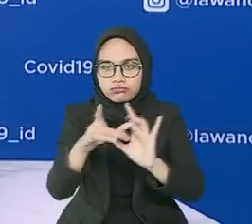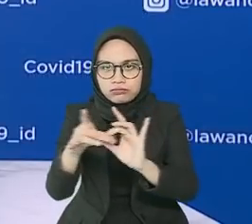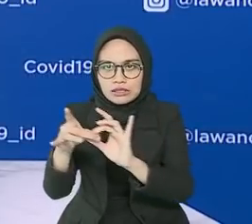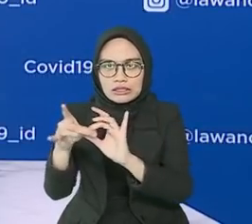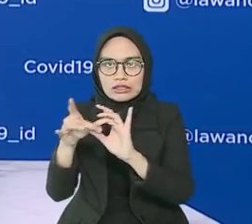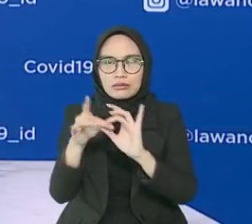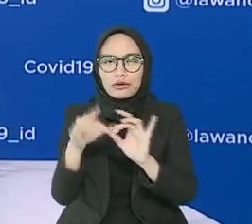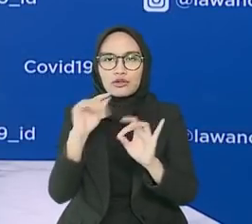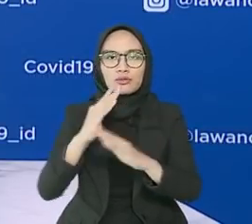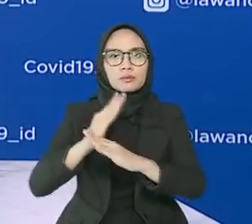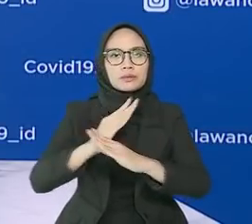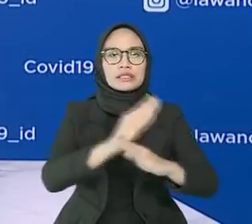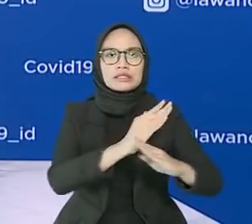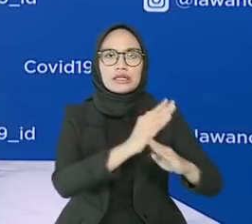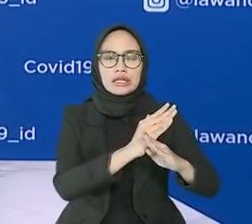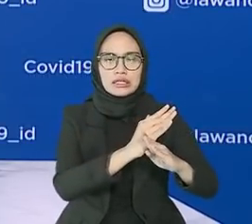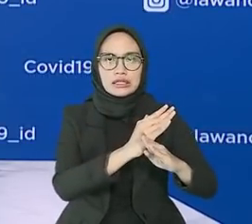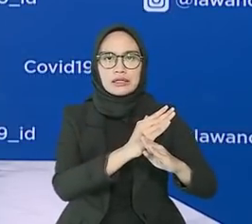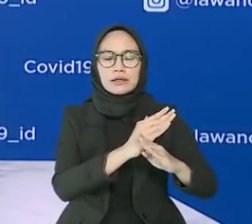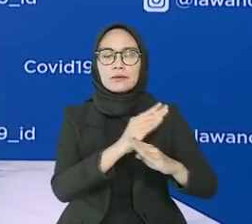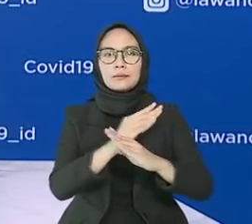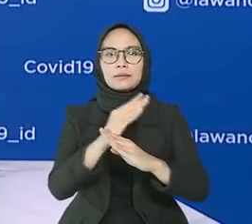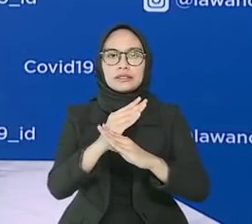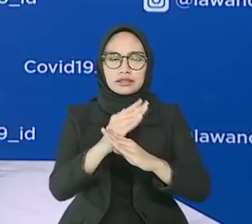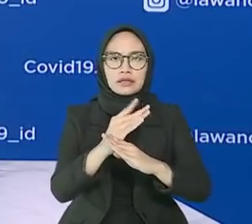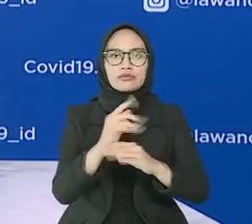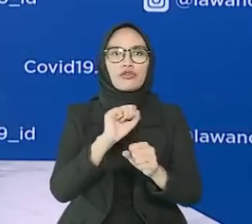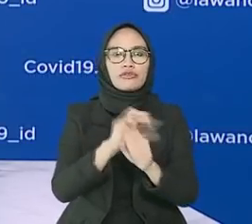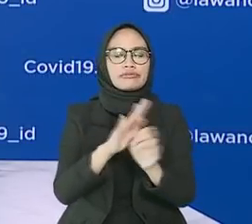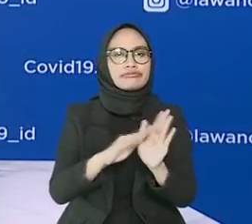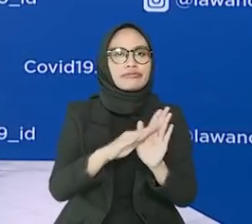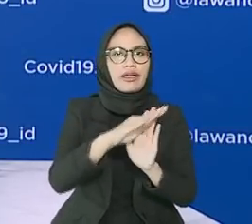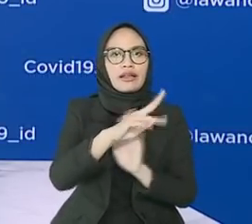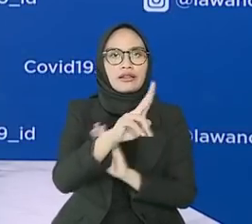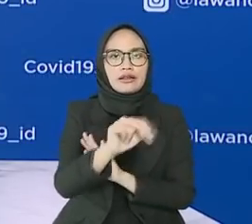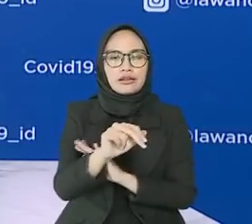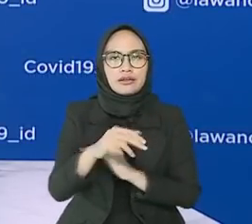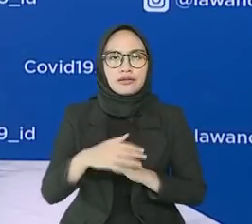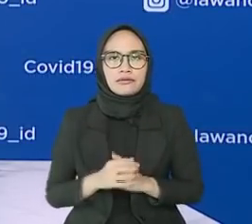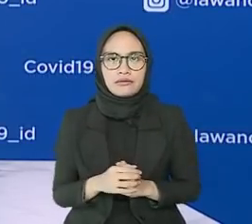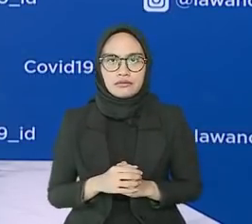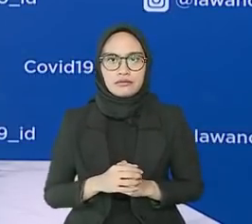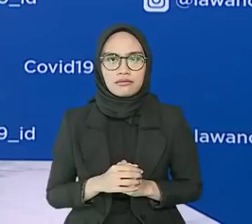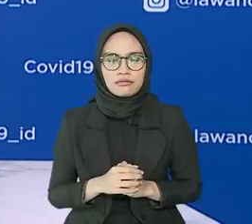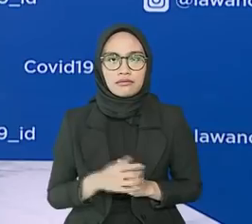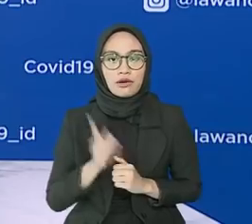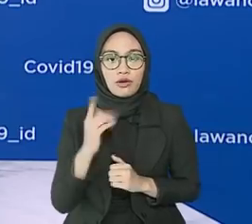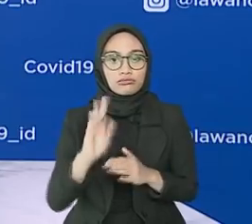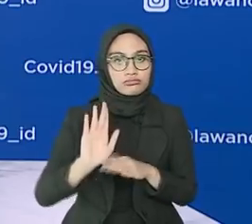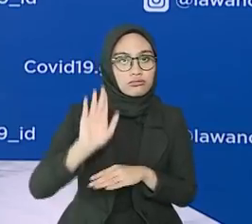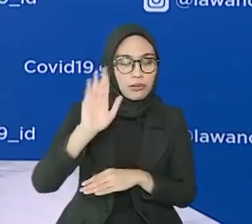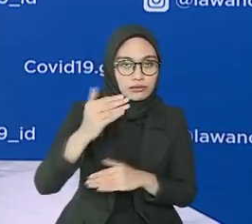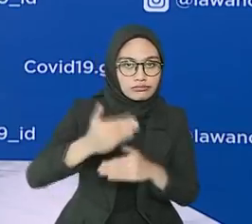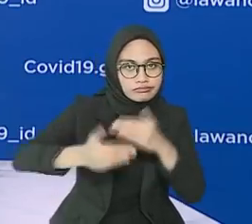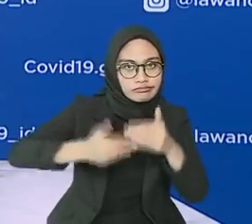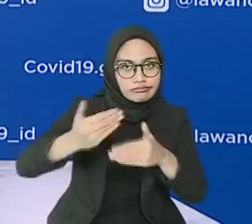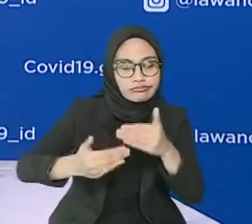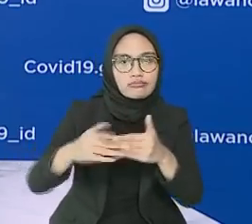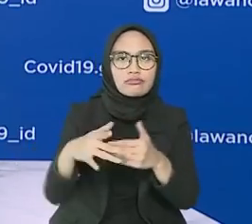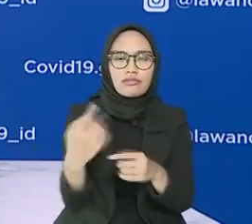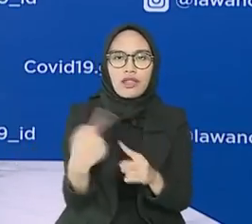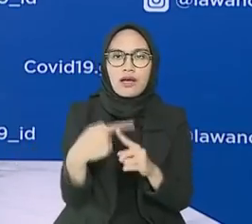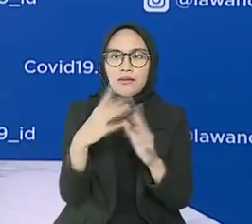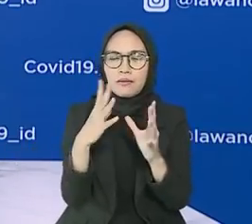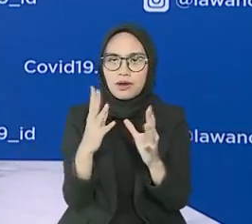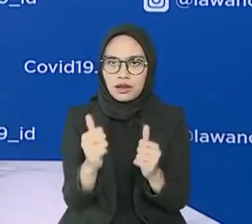dengan bupati dan wali kota yang menjadi penyumbang tertinggi. Apabila ketiga indikator ini baik, kasus positif, meninggal,